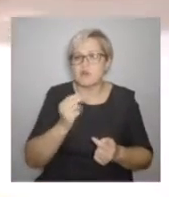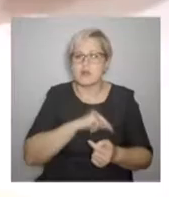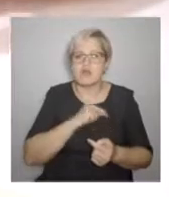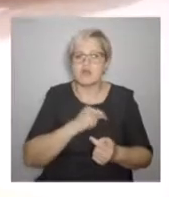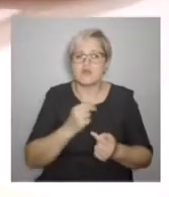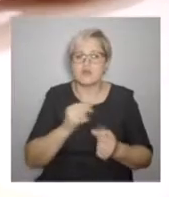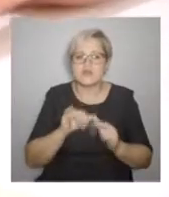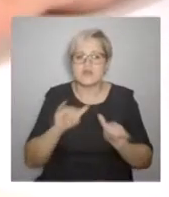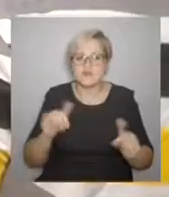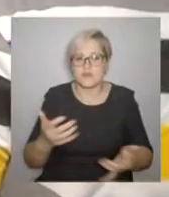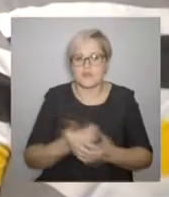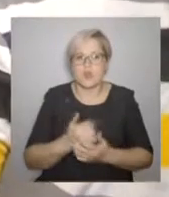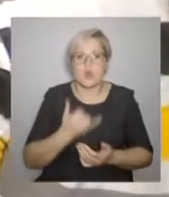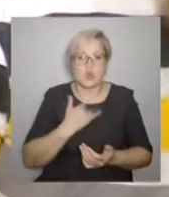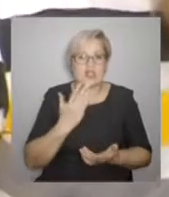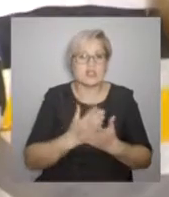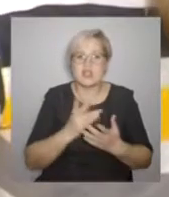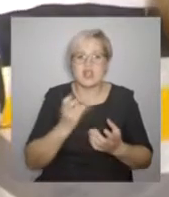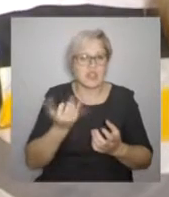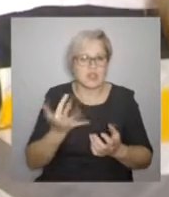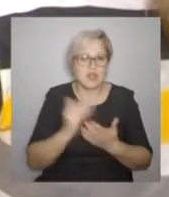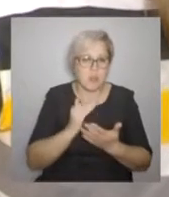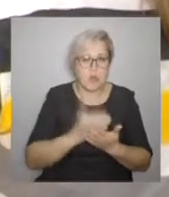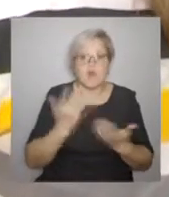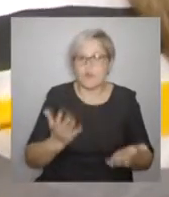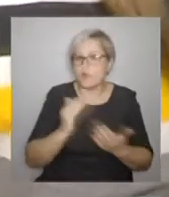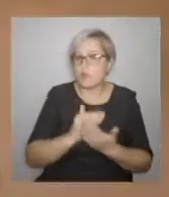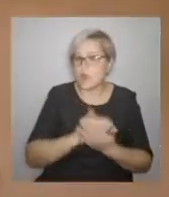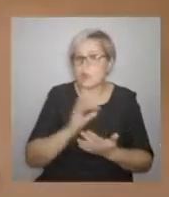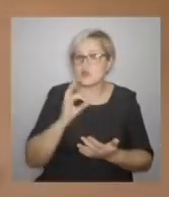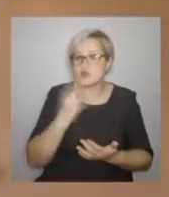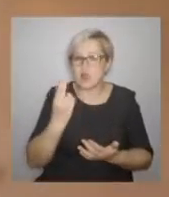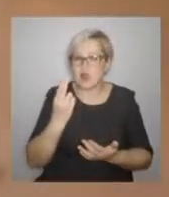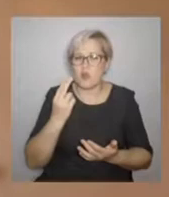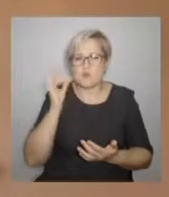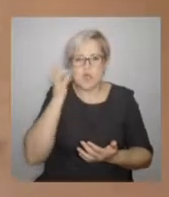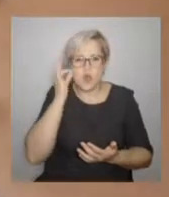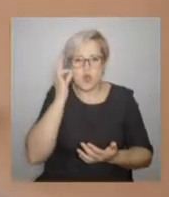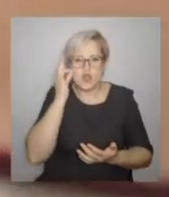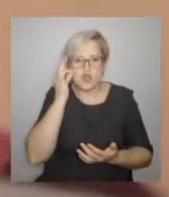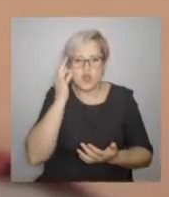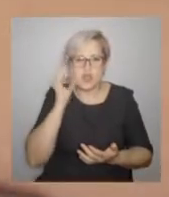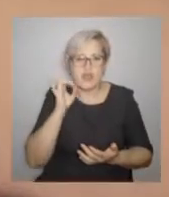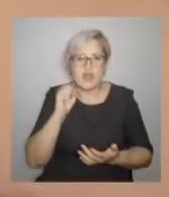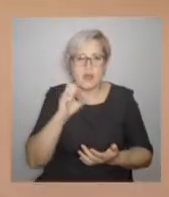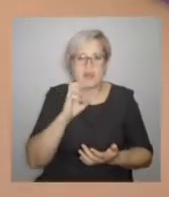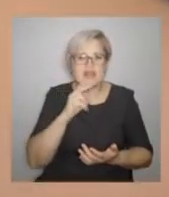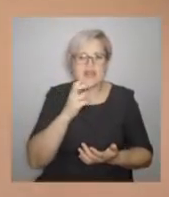категорией населения? Это социальные работники, это психологи, социальные педагоги.